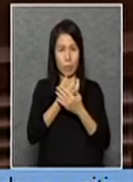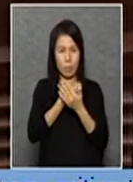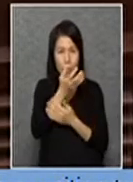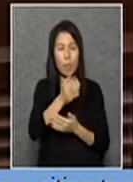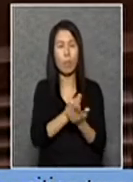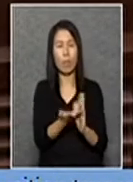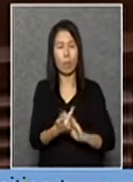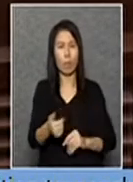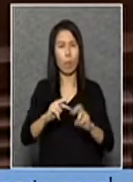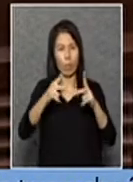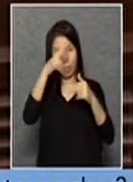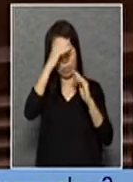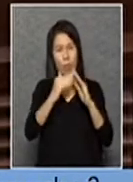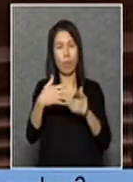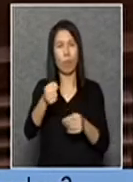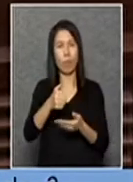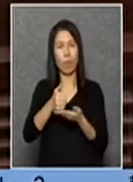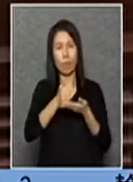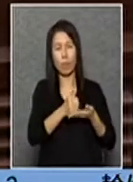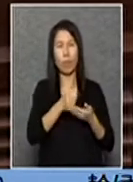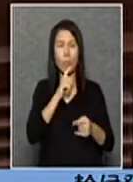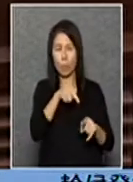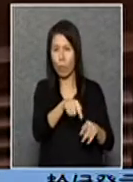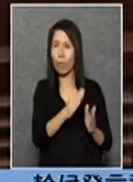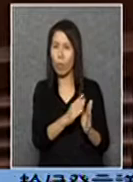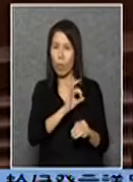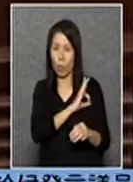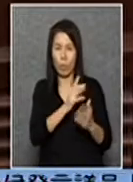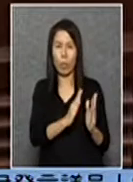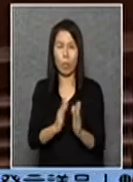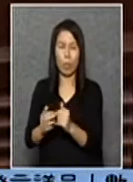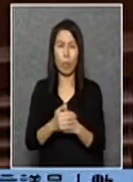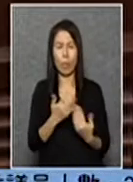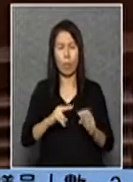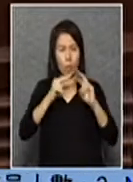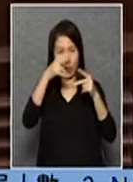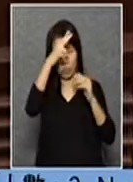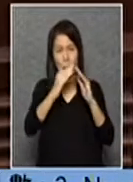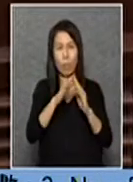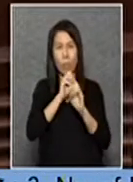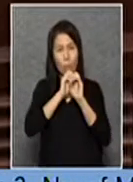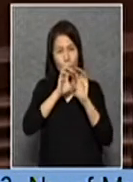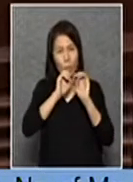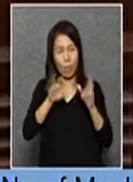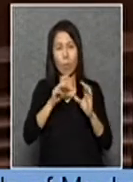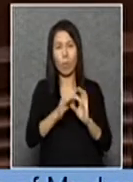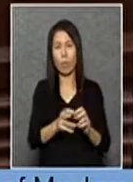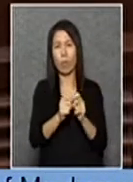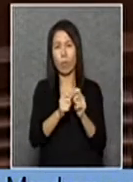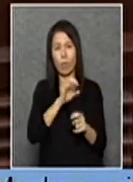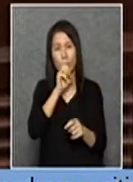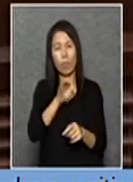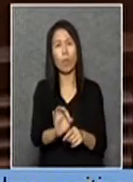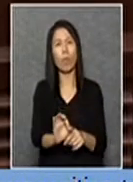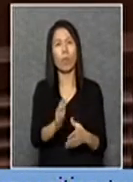尊重並同意智庫的建議安排，發展局未有公開有關智庫和講座的具體資料，是考